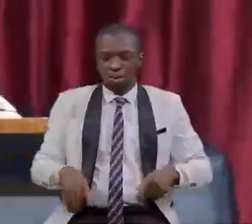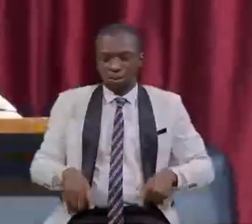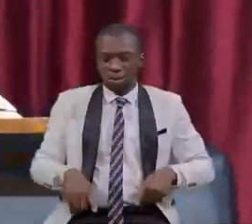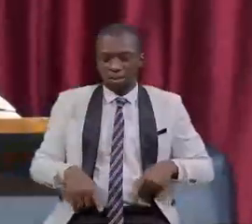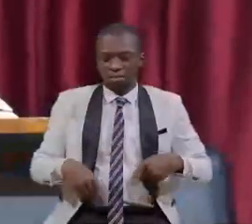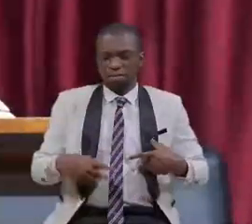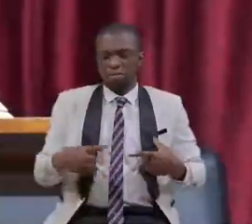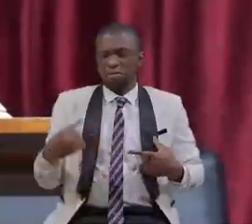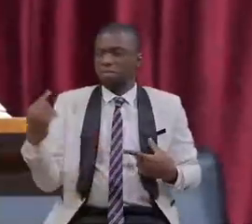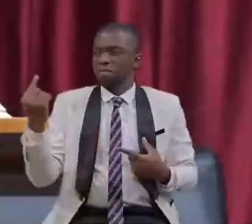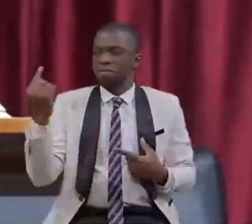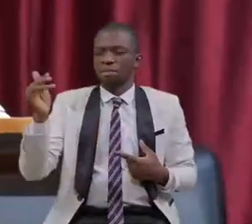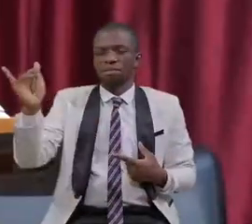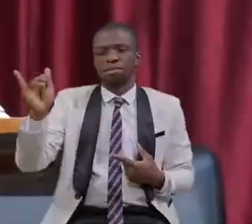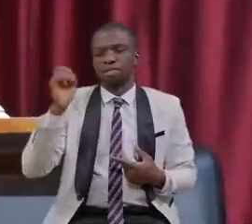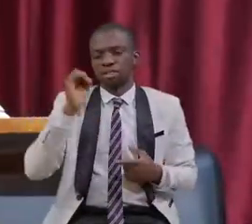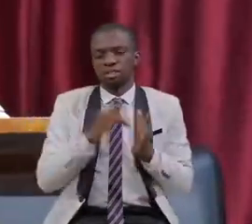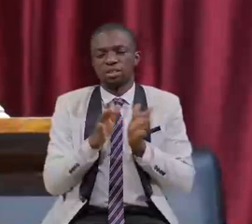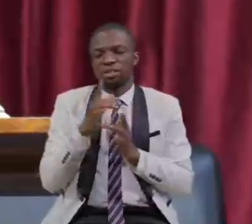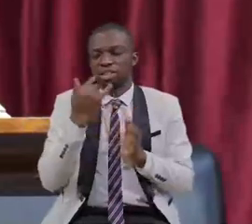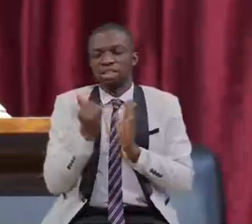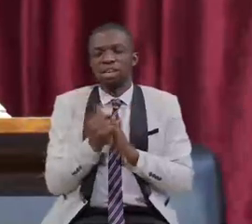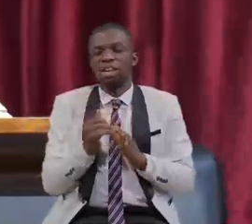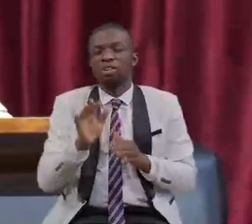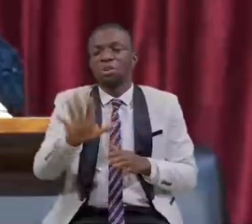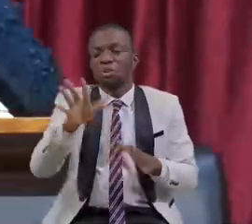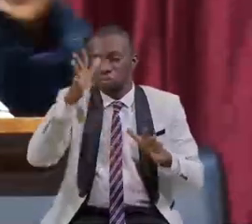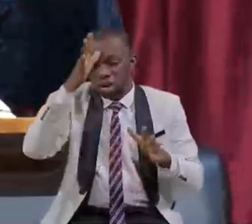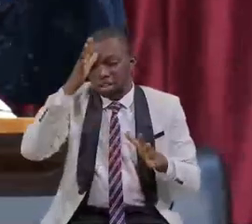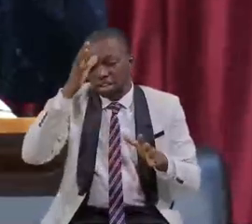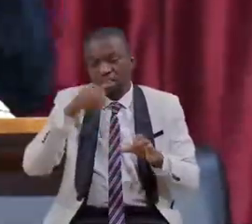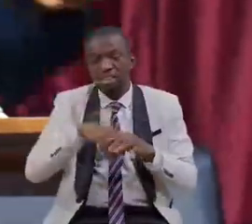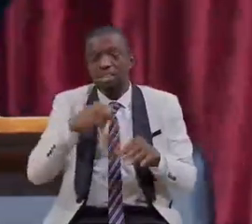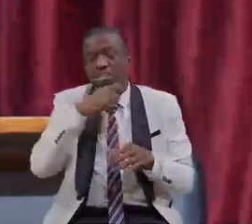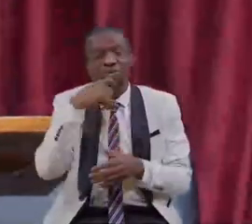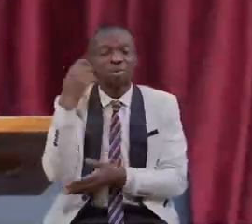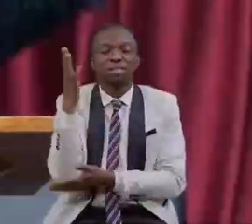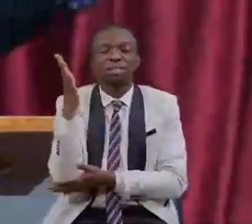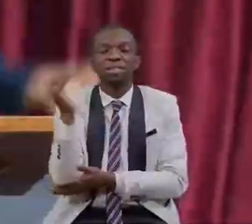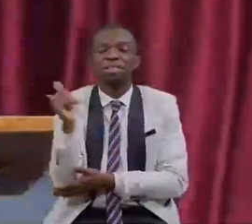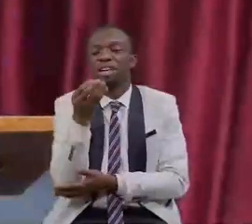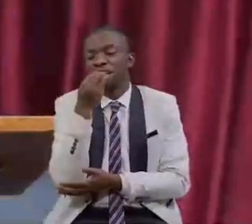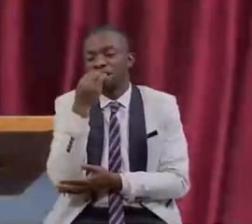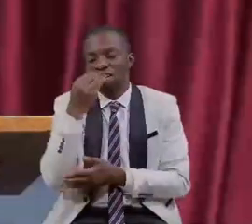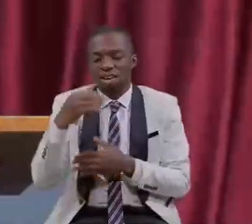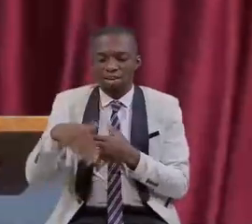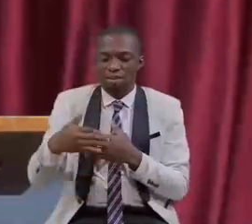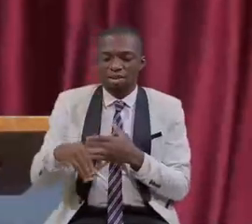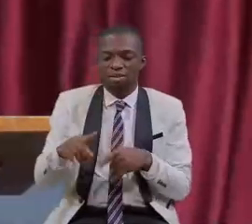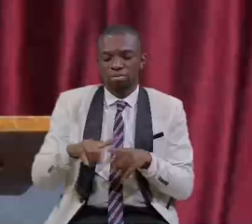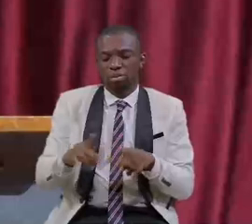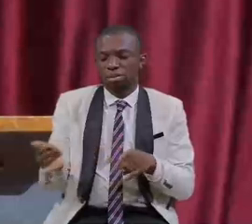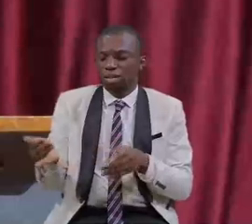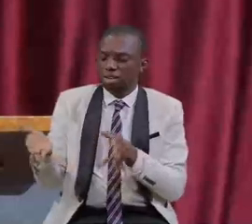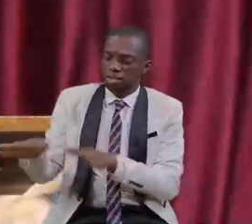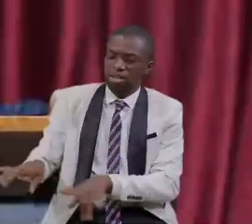Que votre père a mangé de la manne dans le désert, ils étaient morts. Je suis le pain venu du